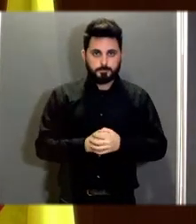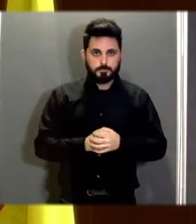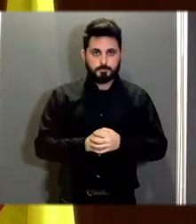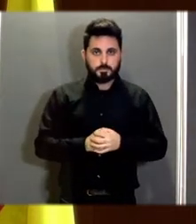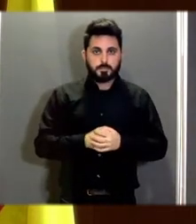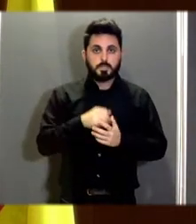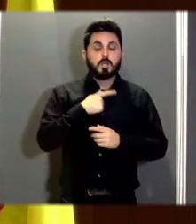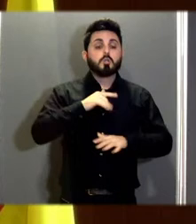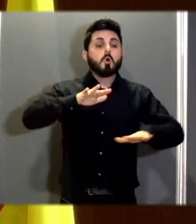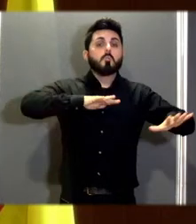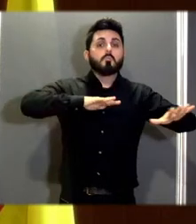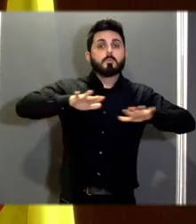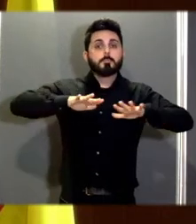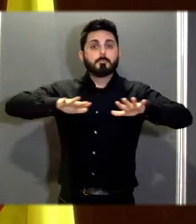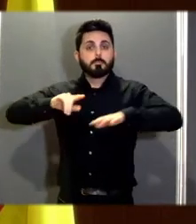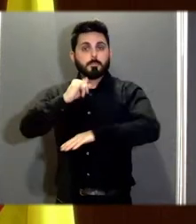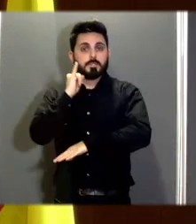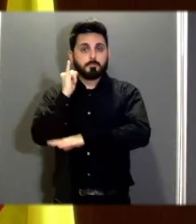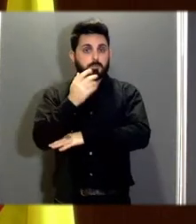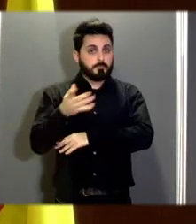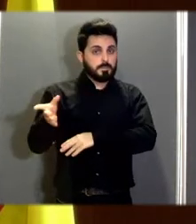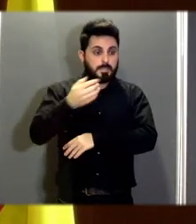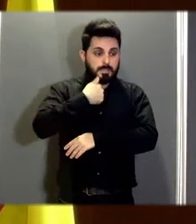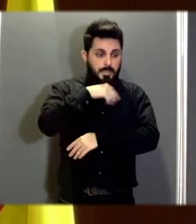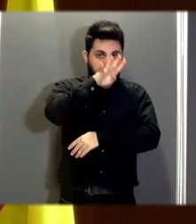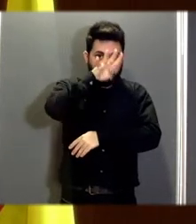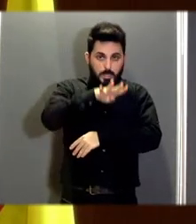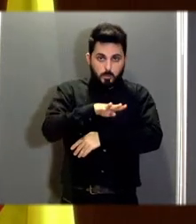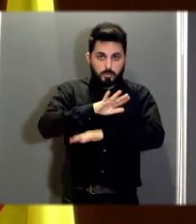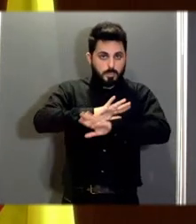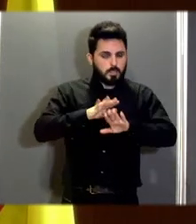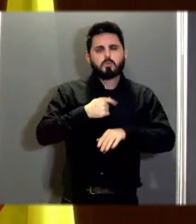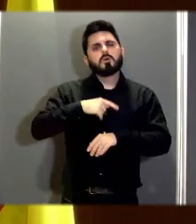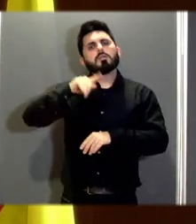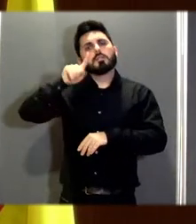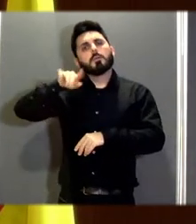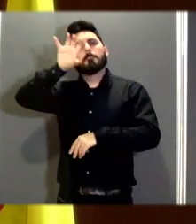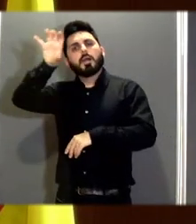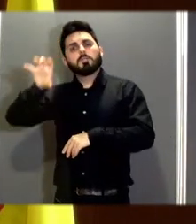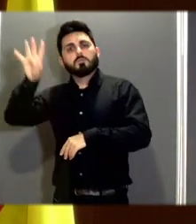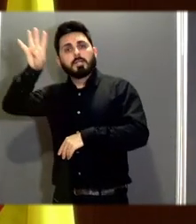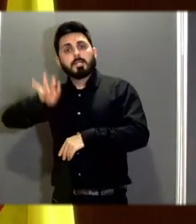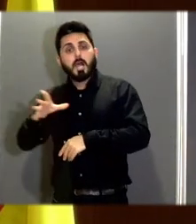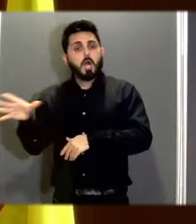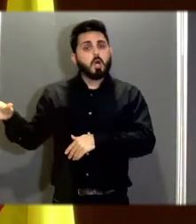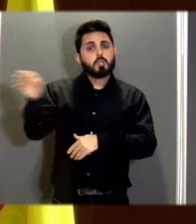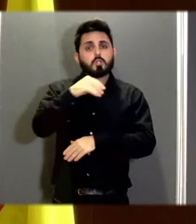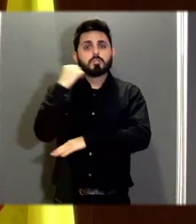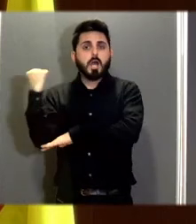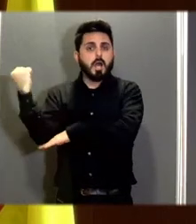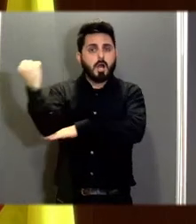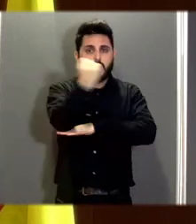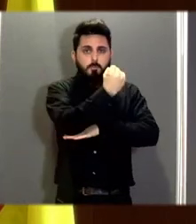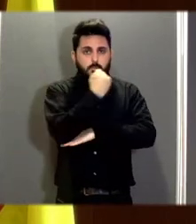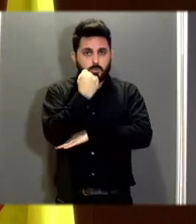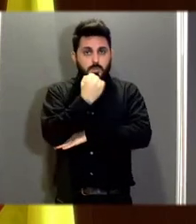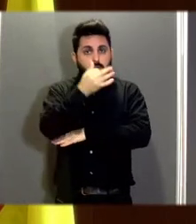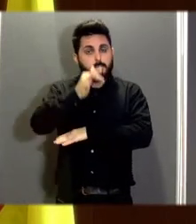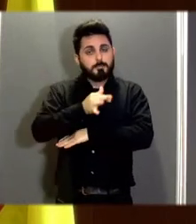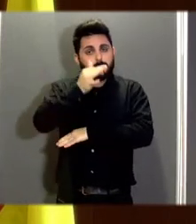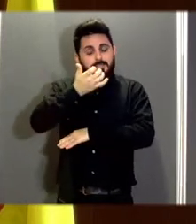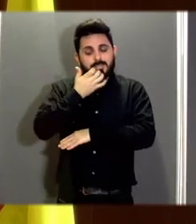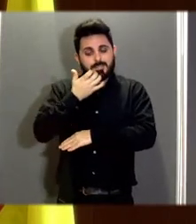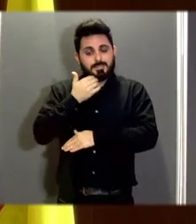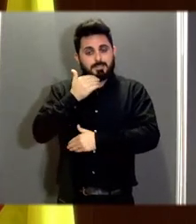només de Catalunya, sinó del conjunt dels països catalans, es donin suport mútuament, sobretot a mida que s'intensifica la